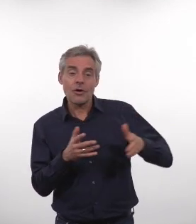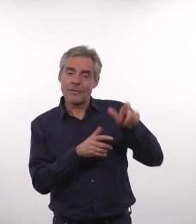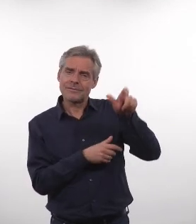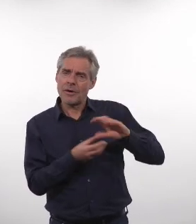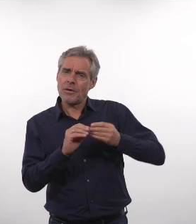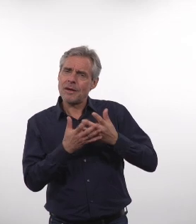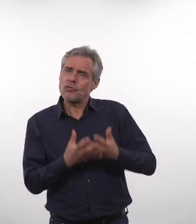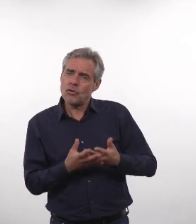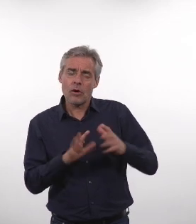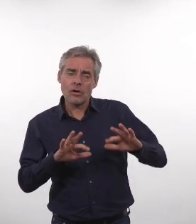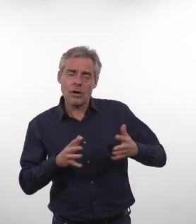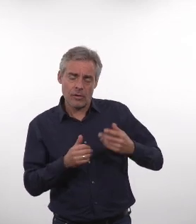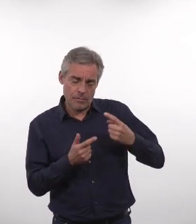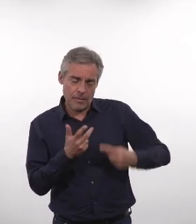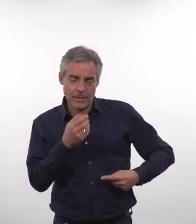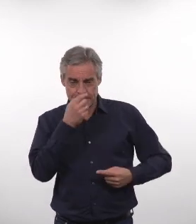plus de difficultés.